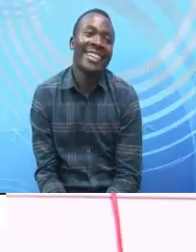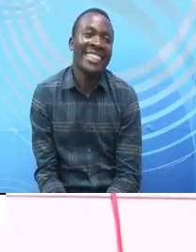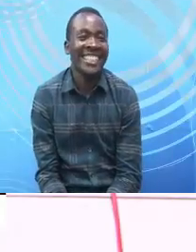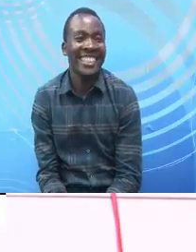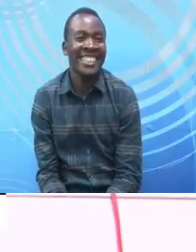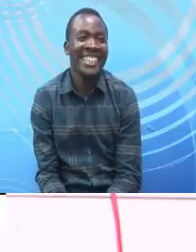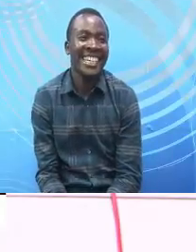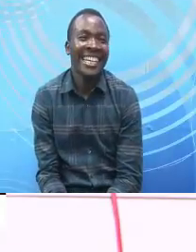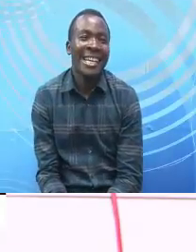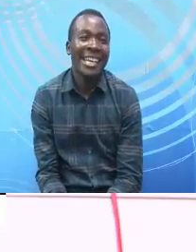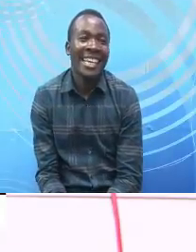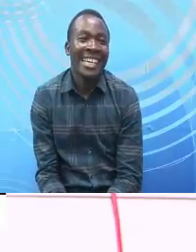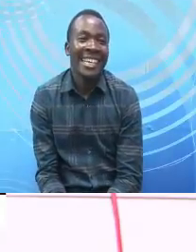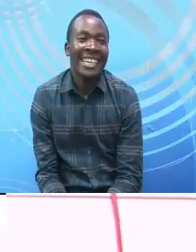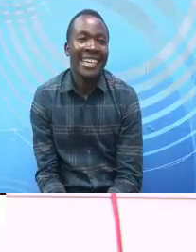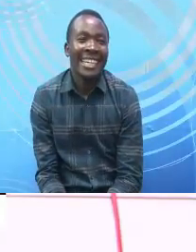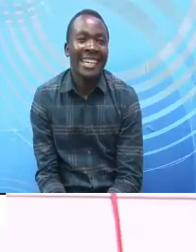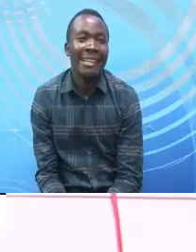Murakoze cyane.